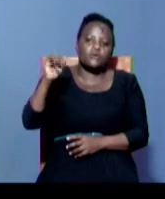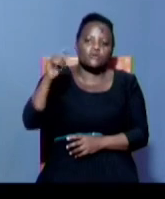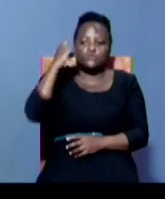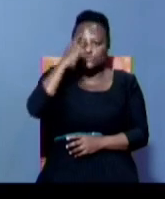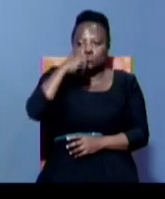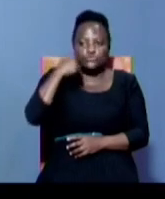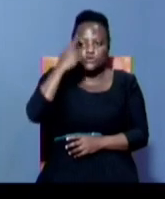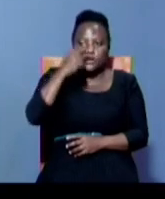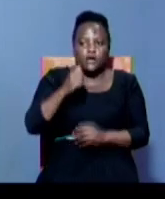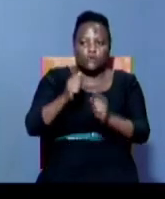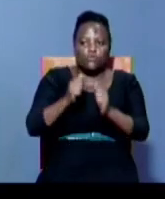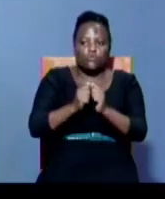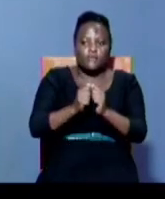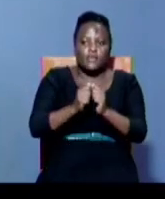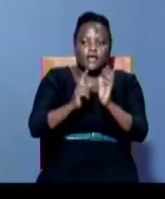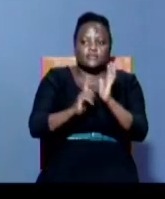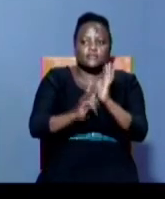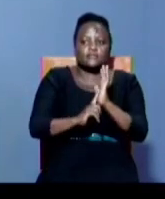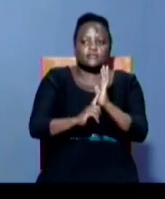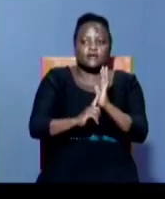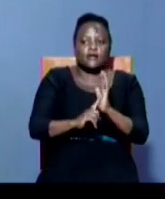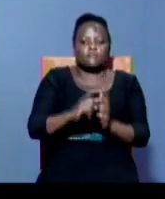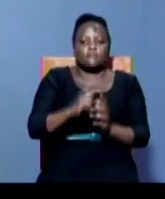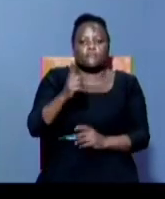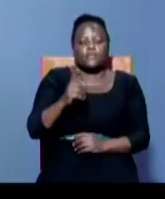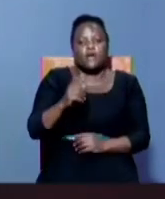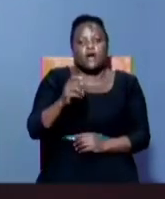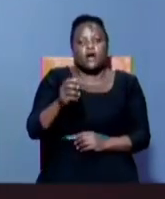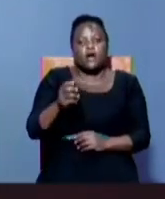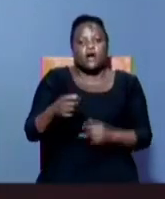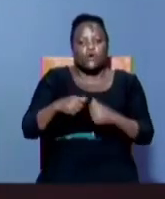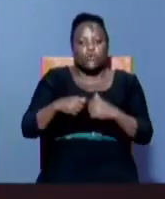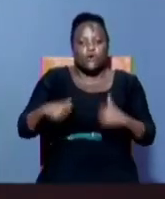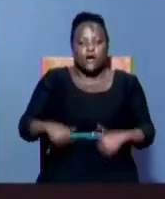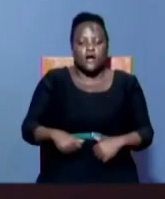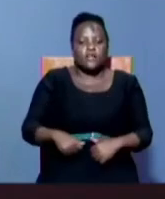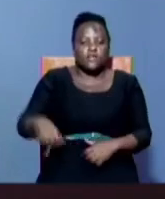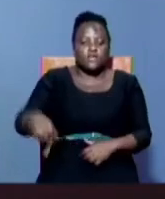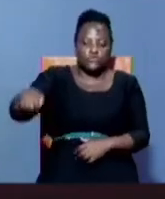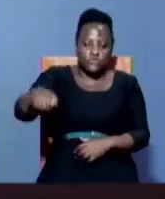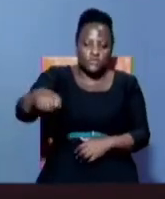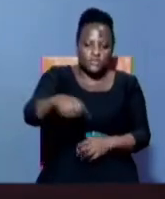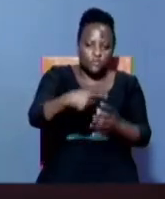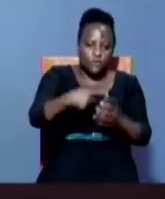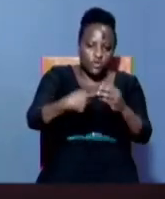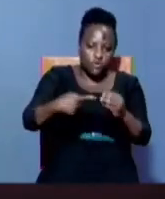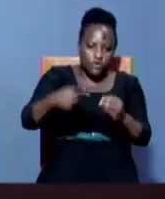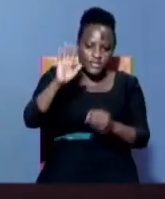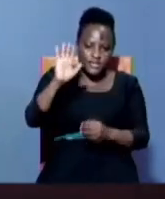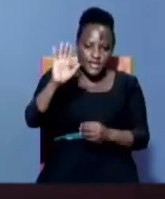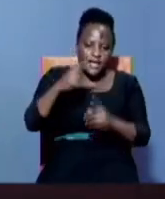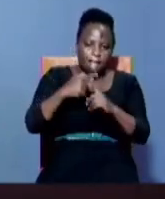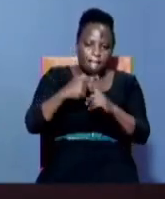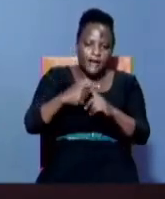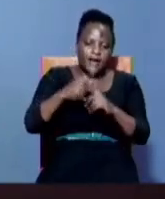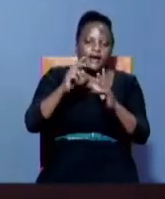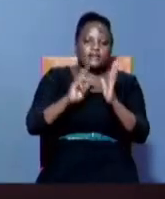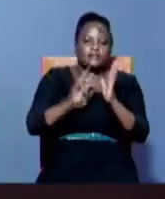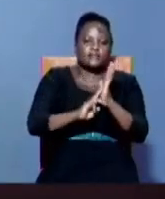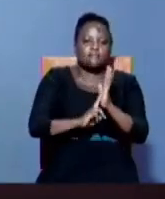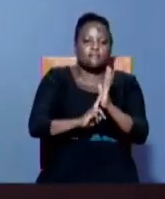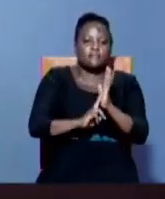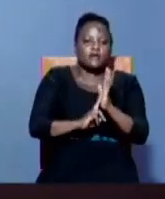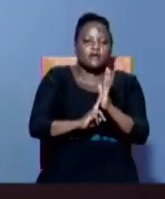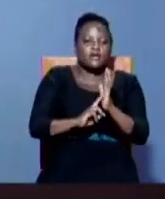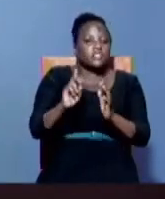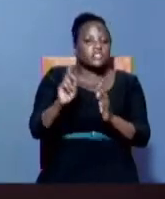16, alimwambia kuhani anyunyise kwa kidole chake mara saba. Sio kwa